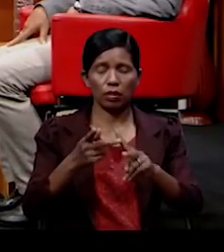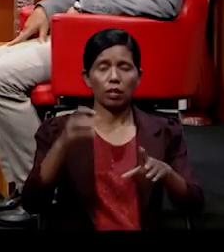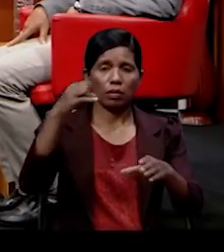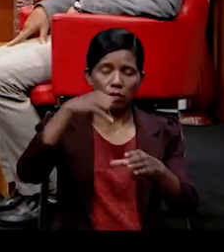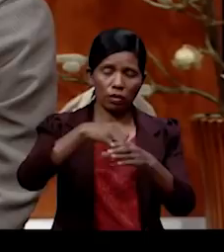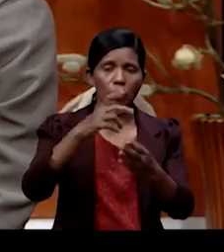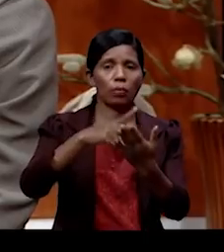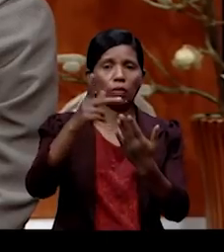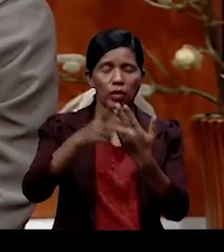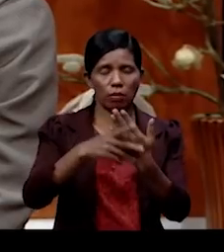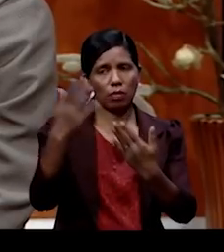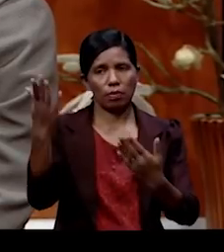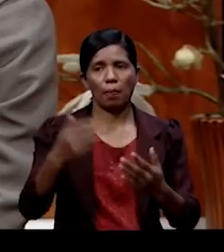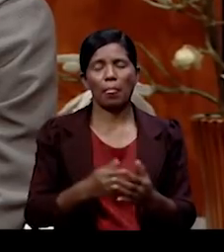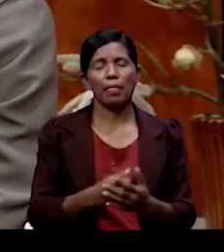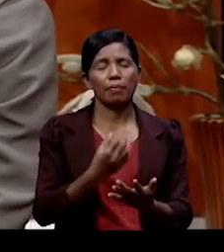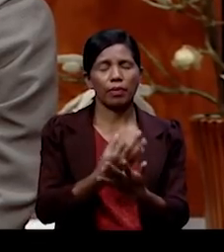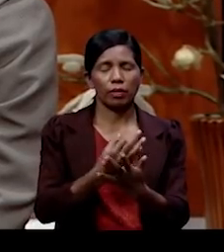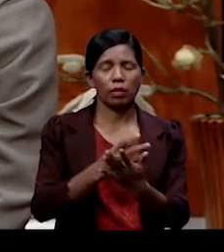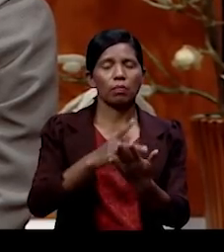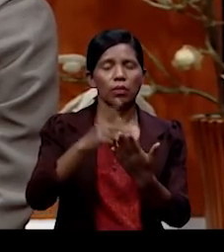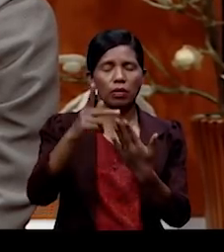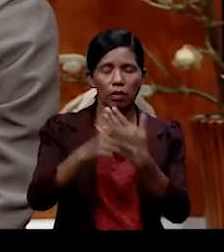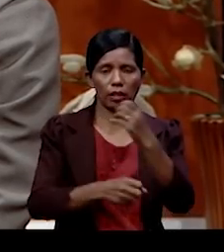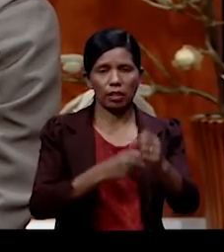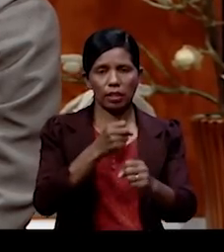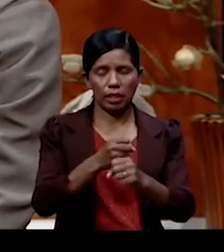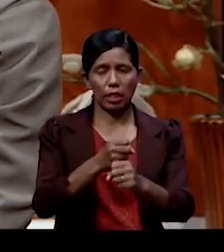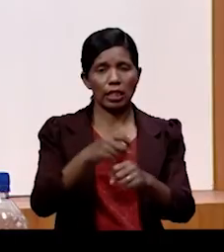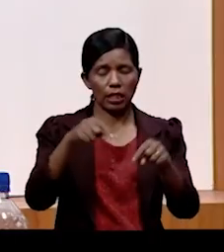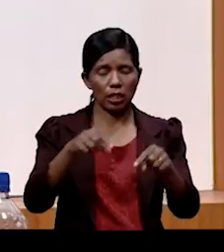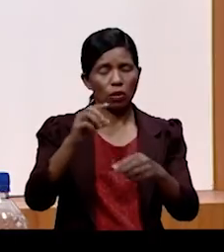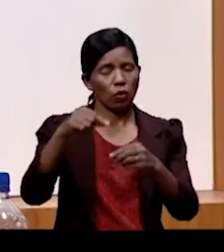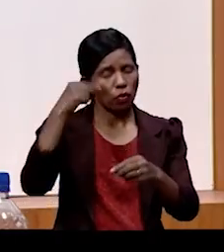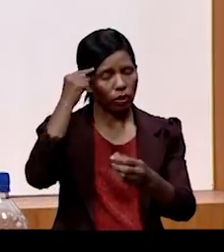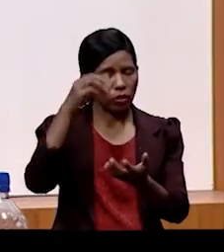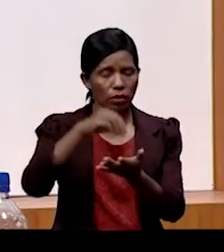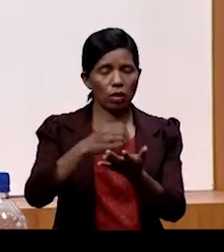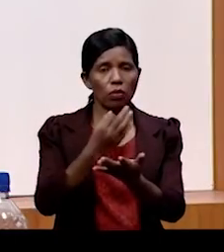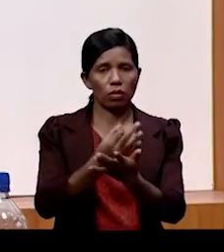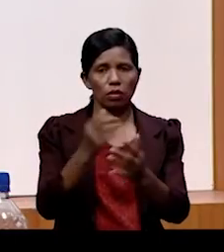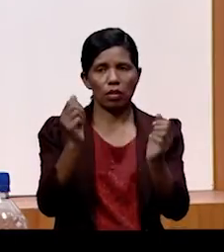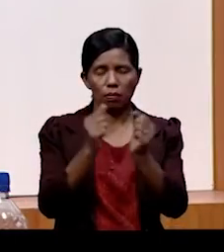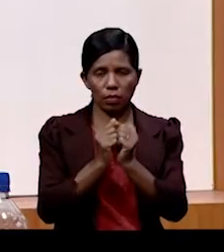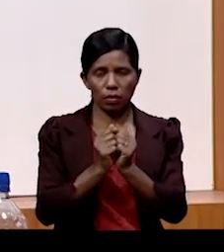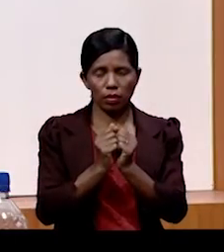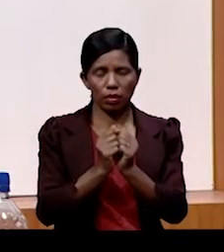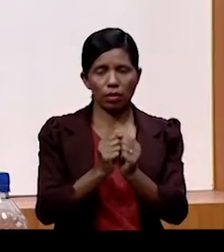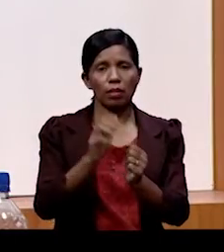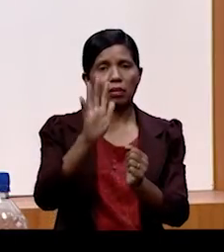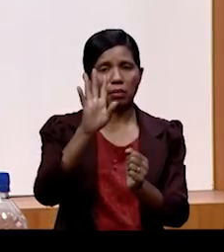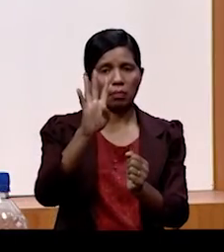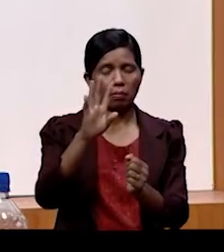programa refere. Fundo ba programa Expo Dubai tina ne governo prevê orçamento ho montante dólar americano milhão ida